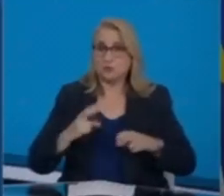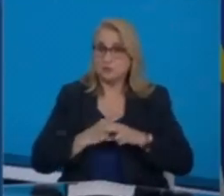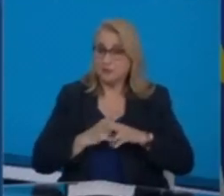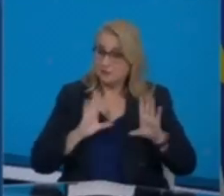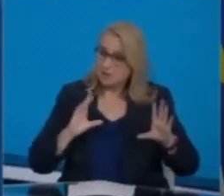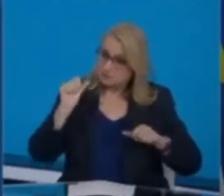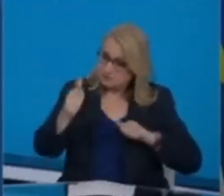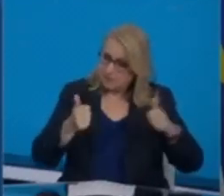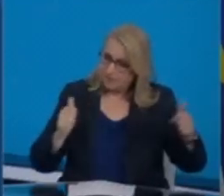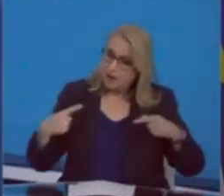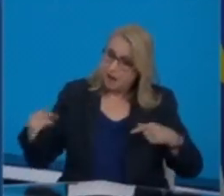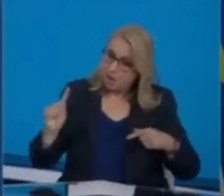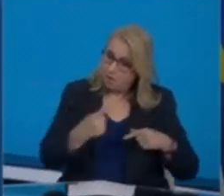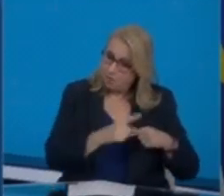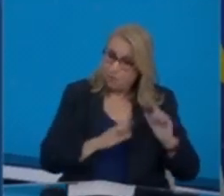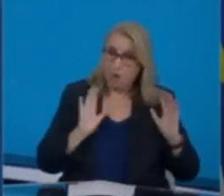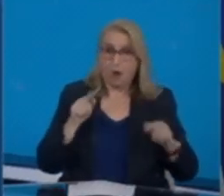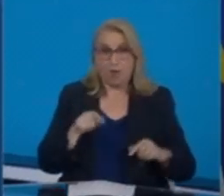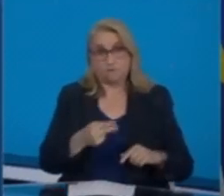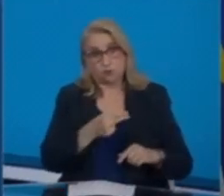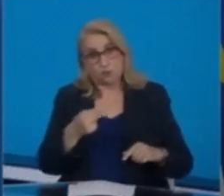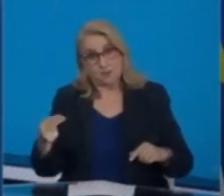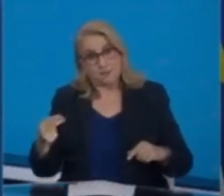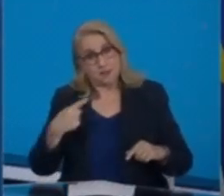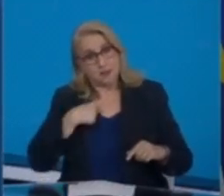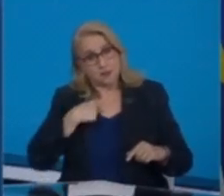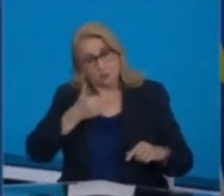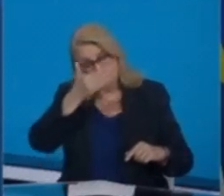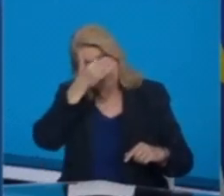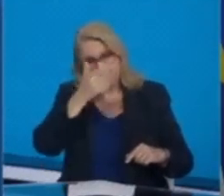αφήσω να περάσει έτσι χωρίς να υπάρχει αντίδραση της Ελλάδος.